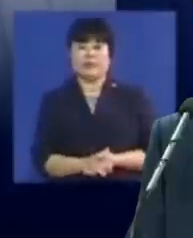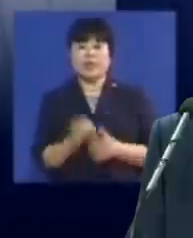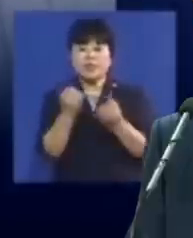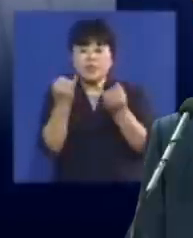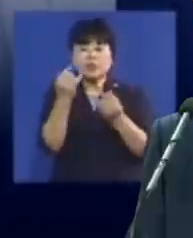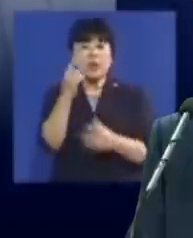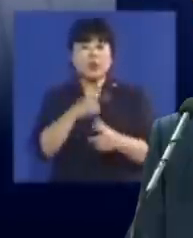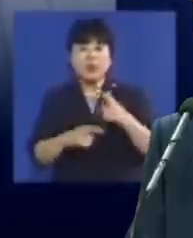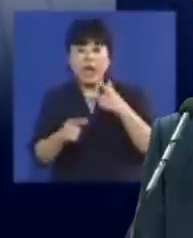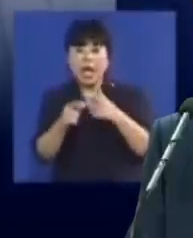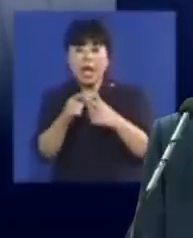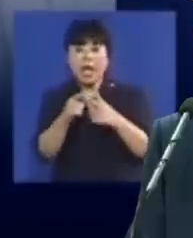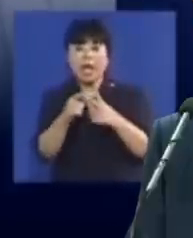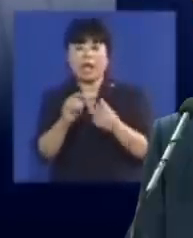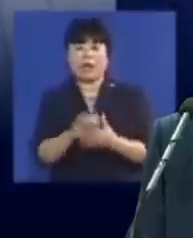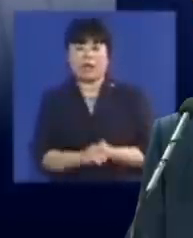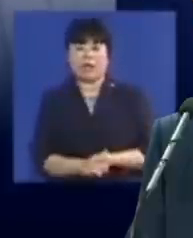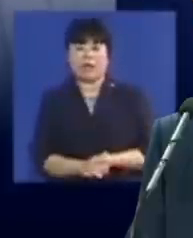여자의